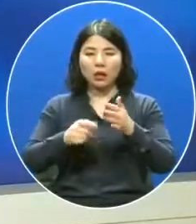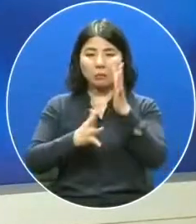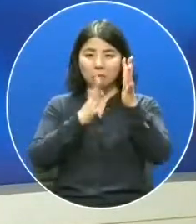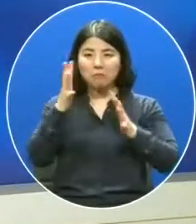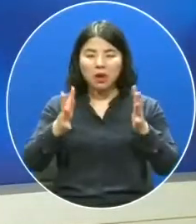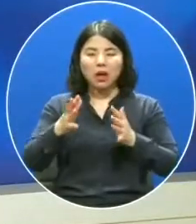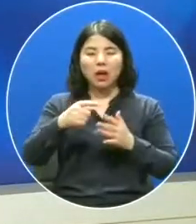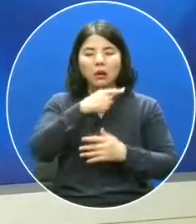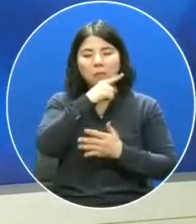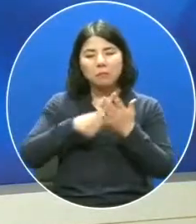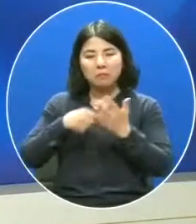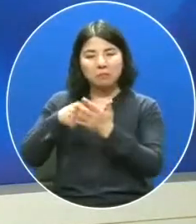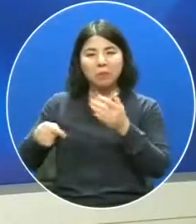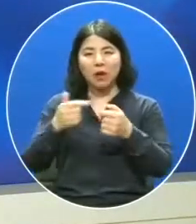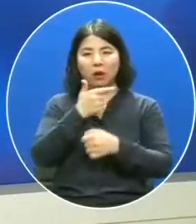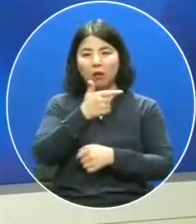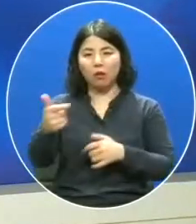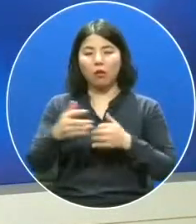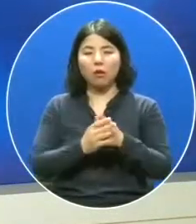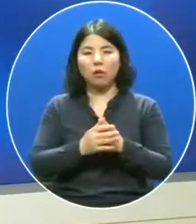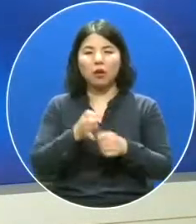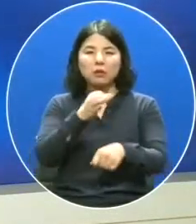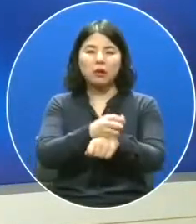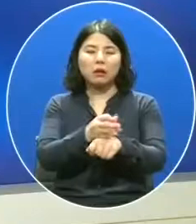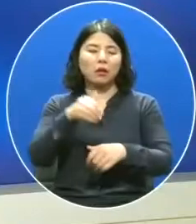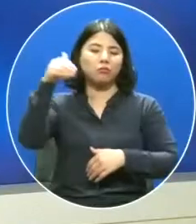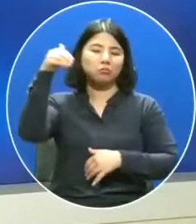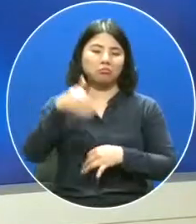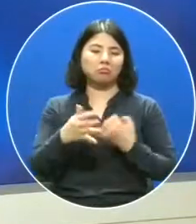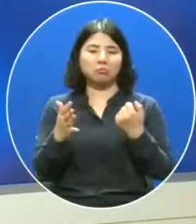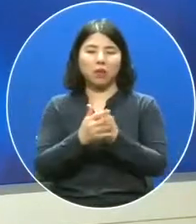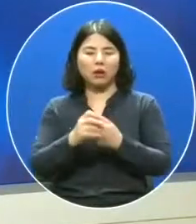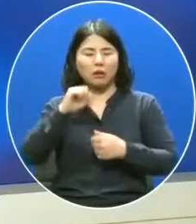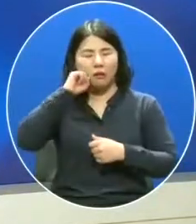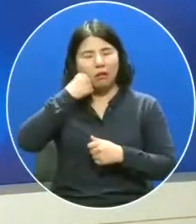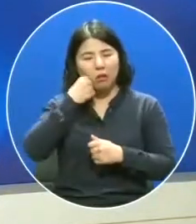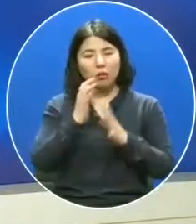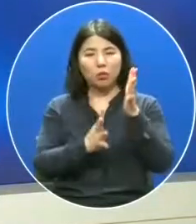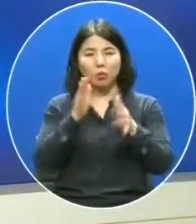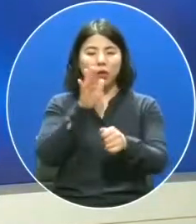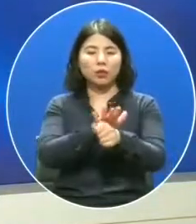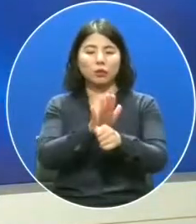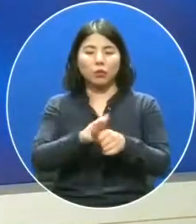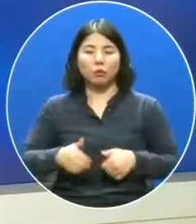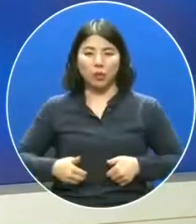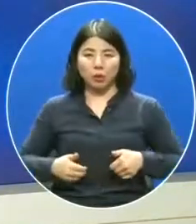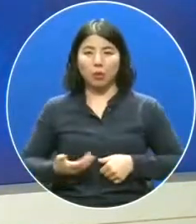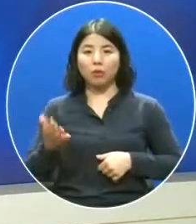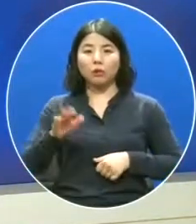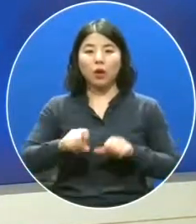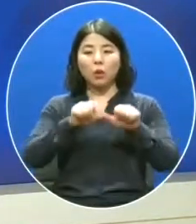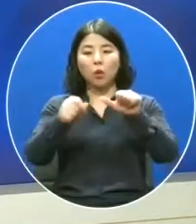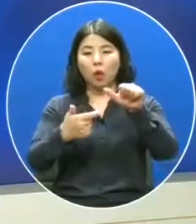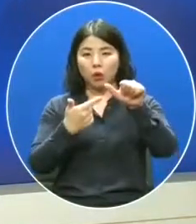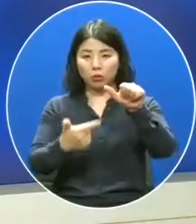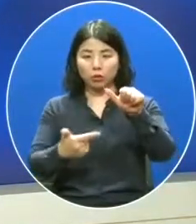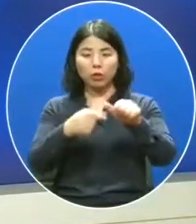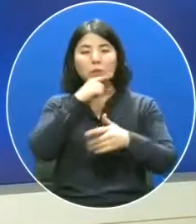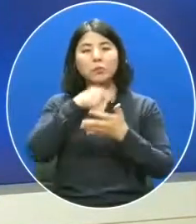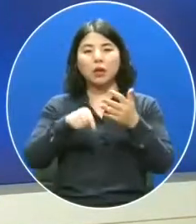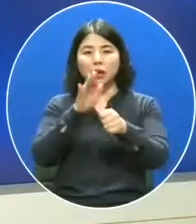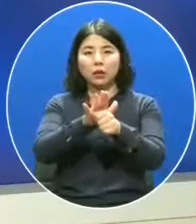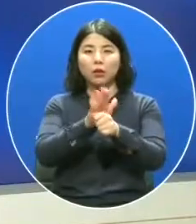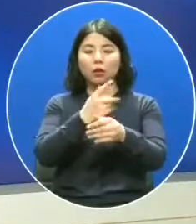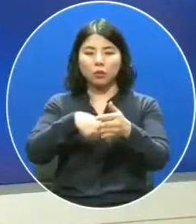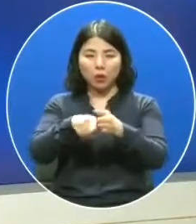합니다. 소비 부진으로 가뜩이나 어려운 농가에 대한 빠른 지원이 절실한데요. 다행히도 5월 6일 피해